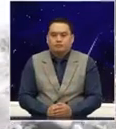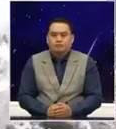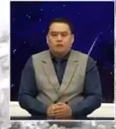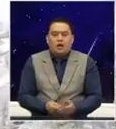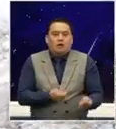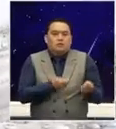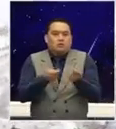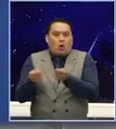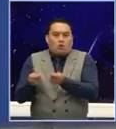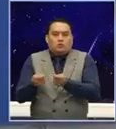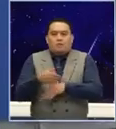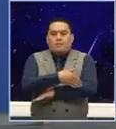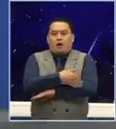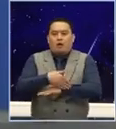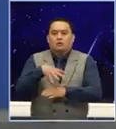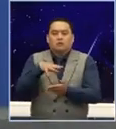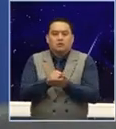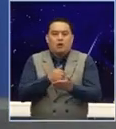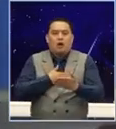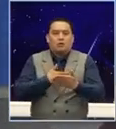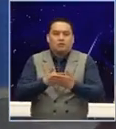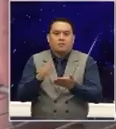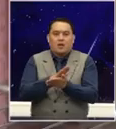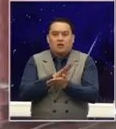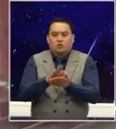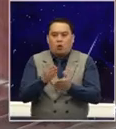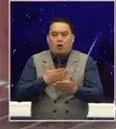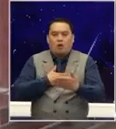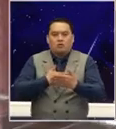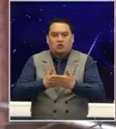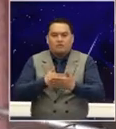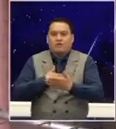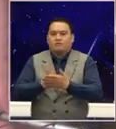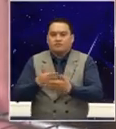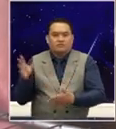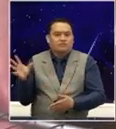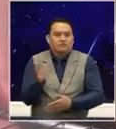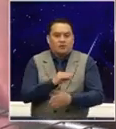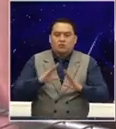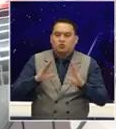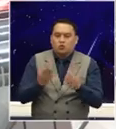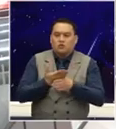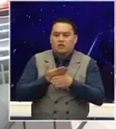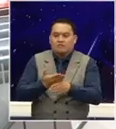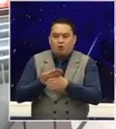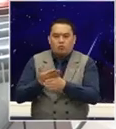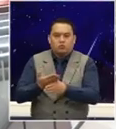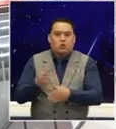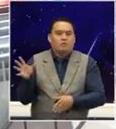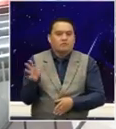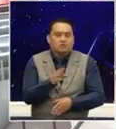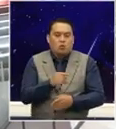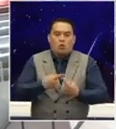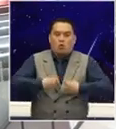доставкой продуктов по адресатам занимаются и волонтеры. В эти дни они активно помогают районным властям справиться с ситуацией. К слову, в Волокольском